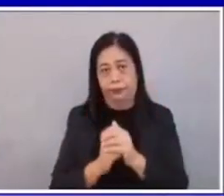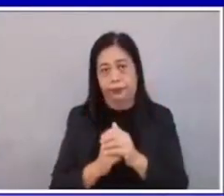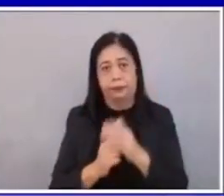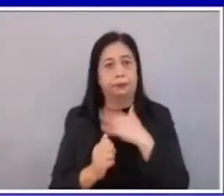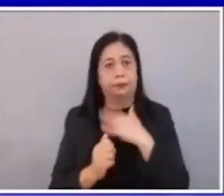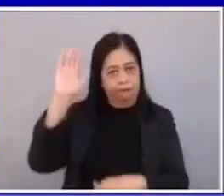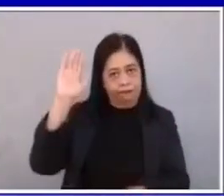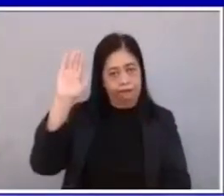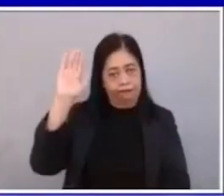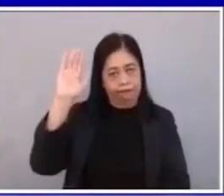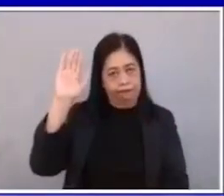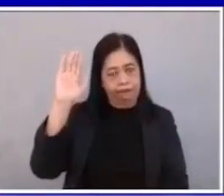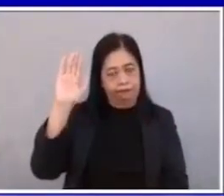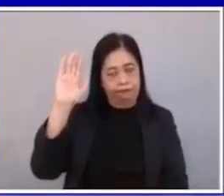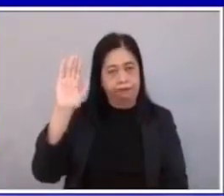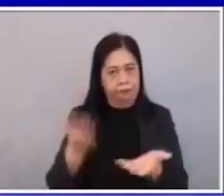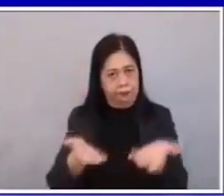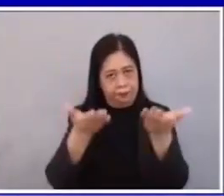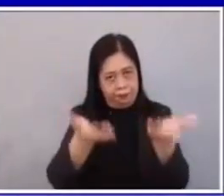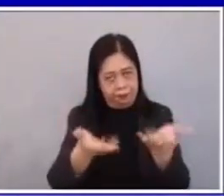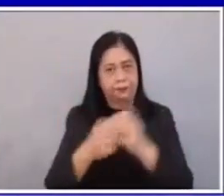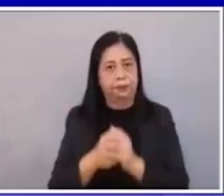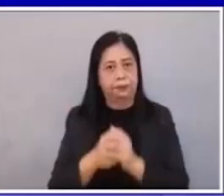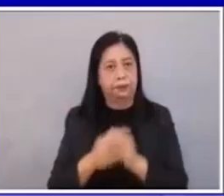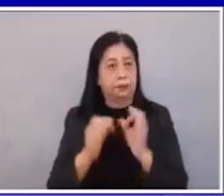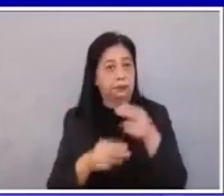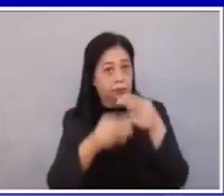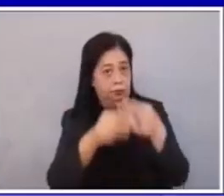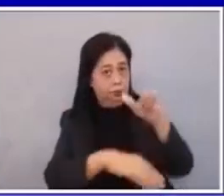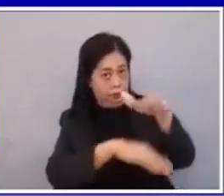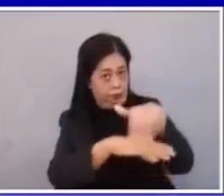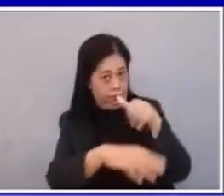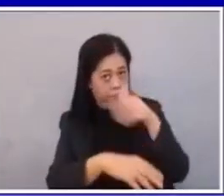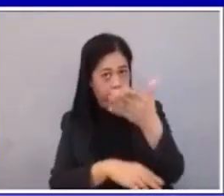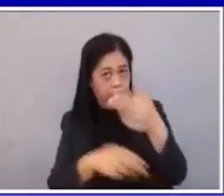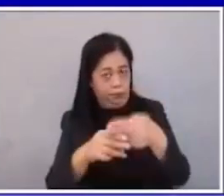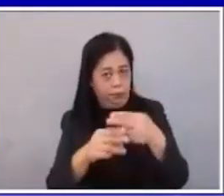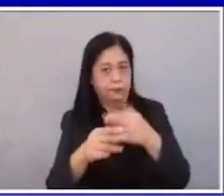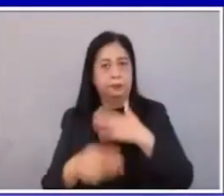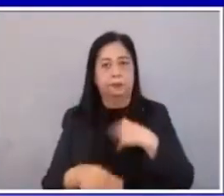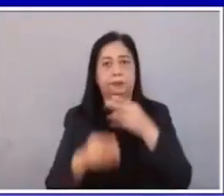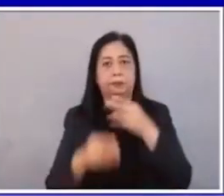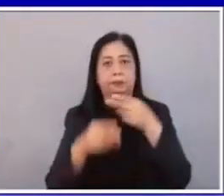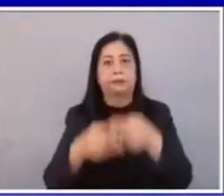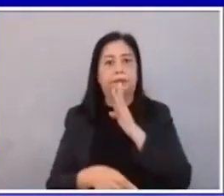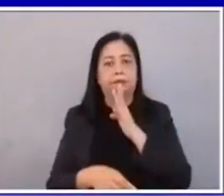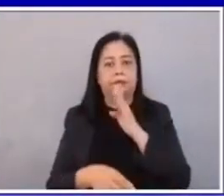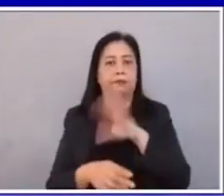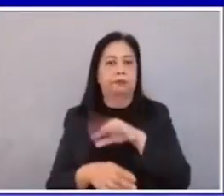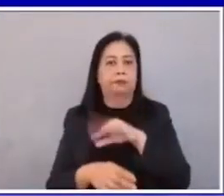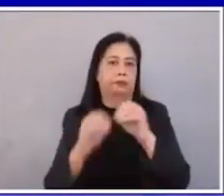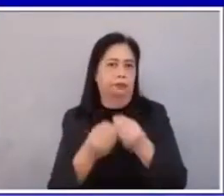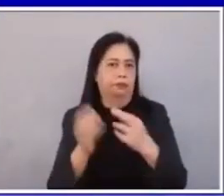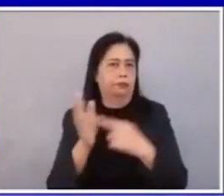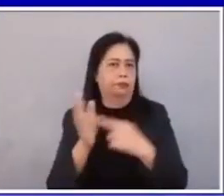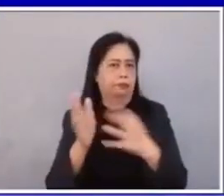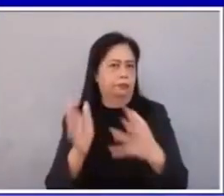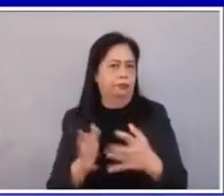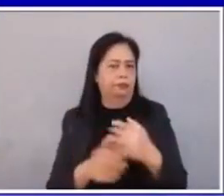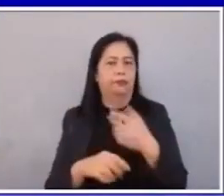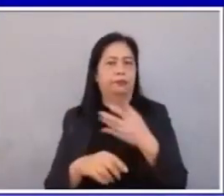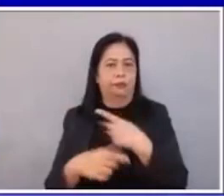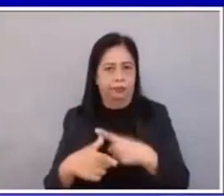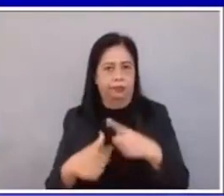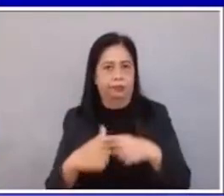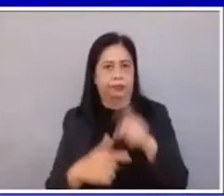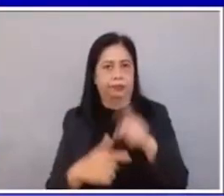to be recognized. Kapag kayo po ay natawag, kindly state your name and organization before raising your question.